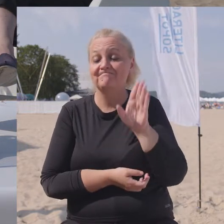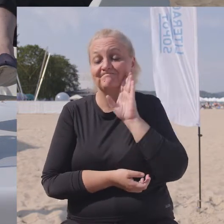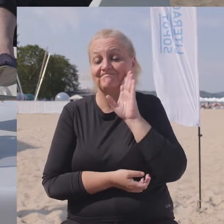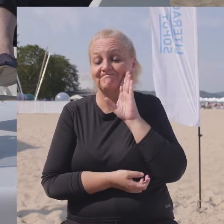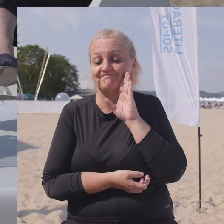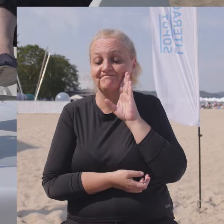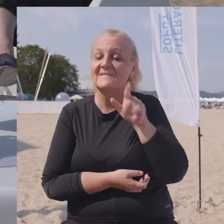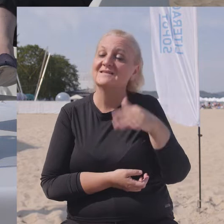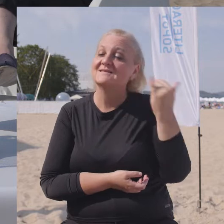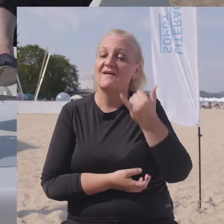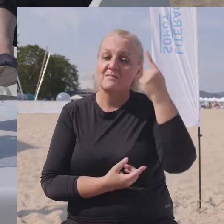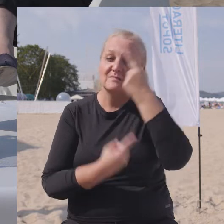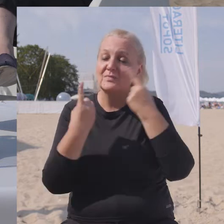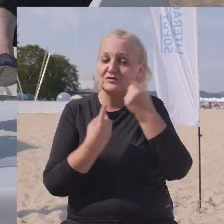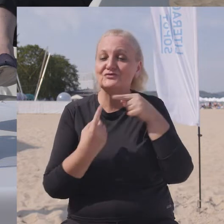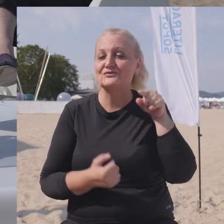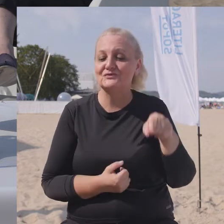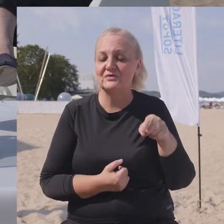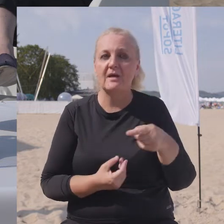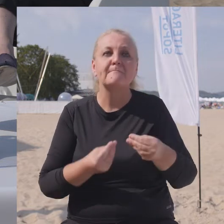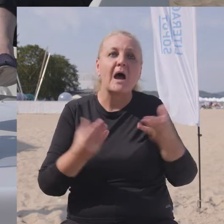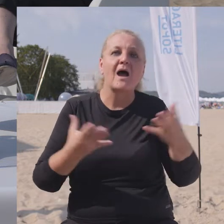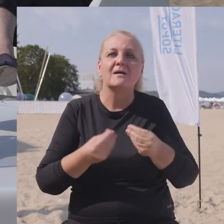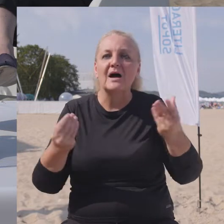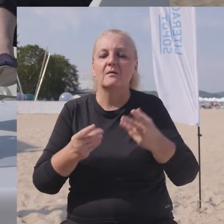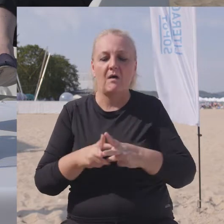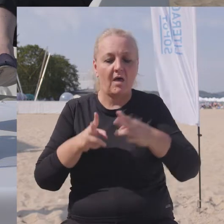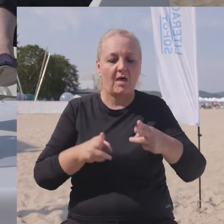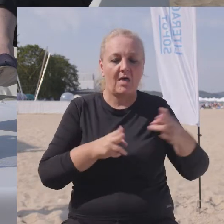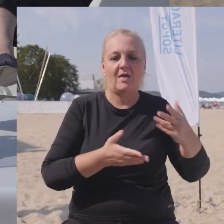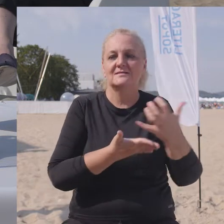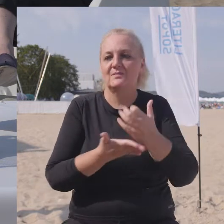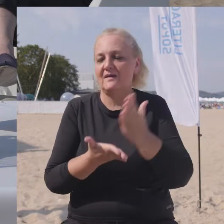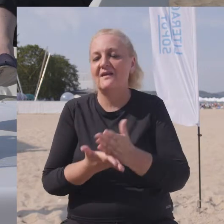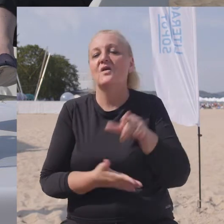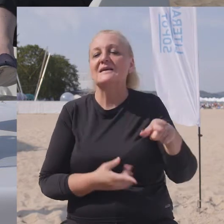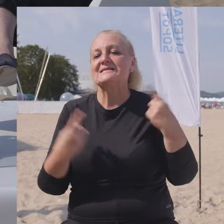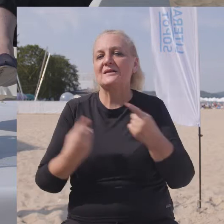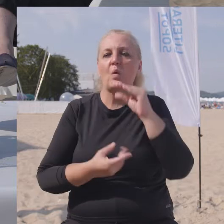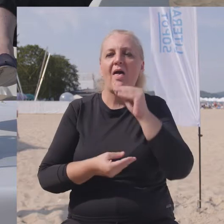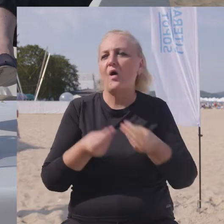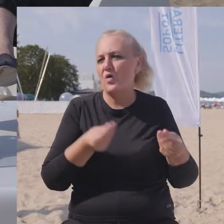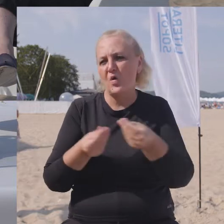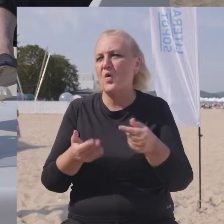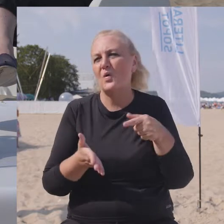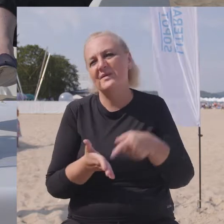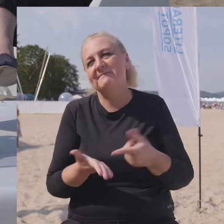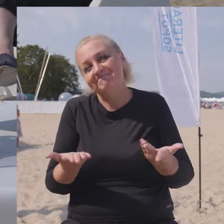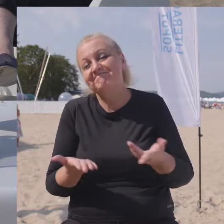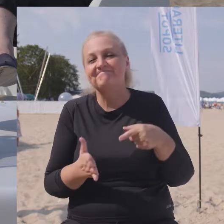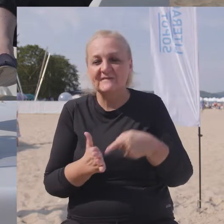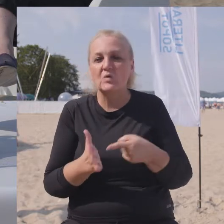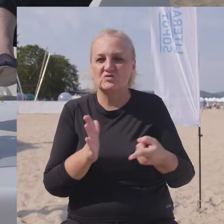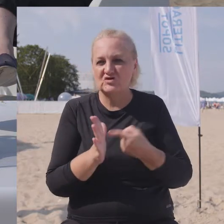nieodzownym myśleniem o braku funduszy, i kwestia ekonomiczna rzeczywiście jest tutaj